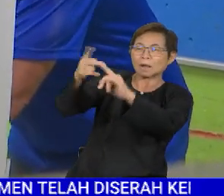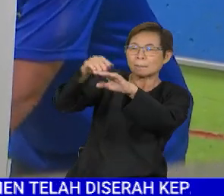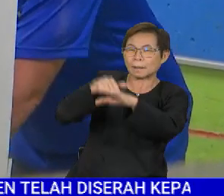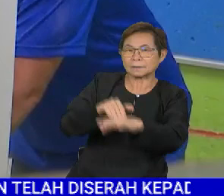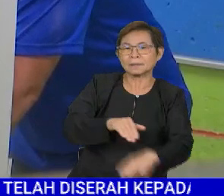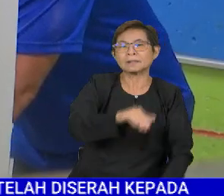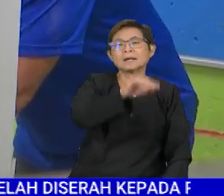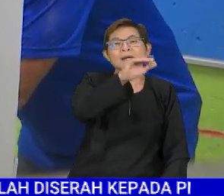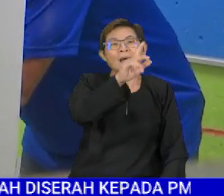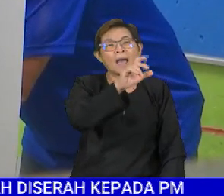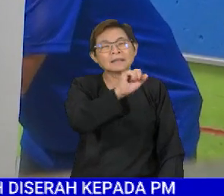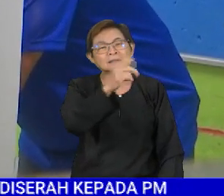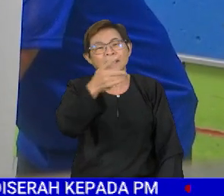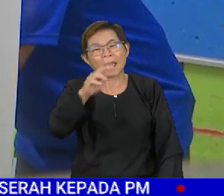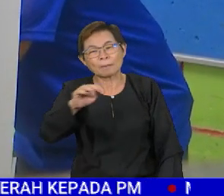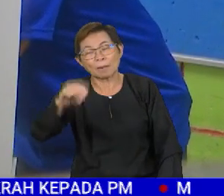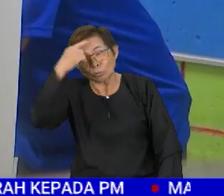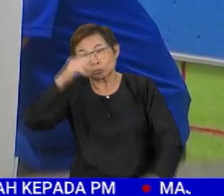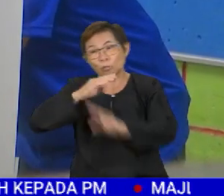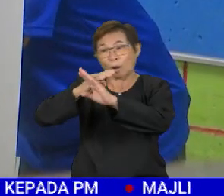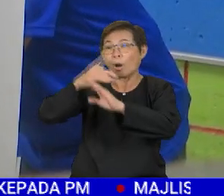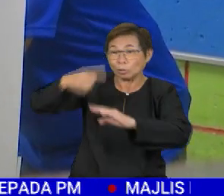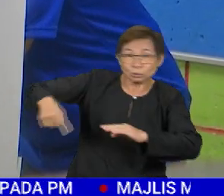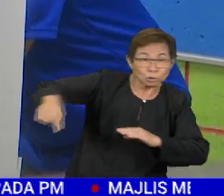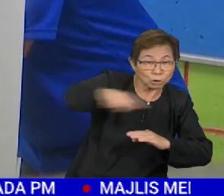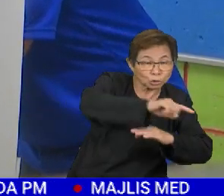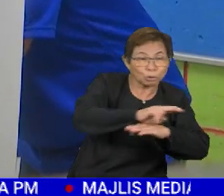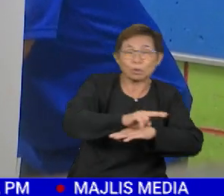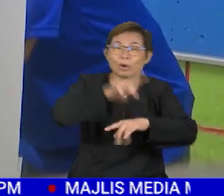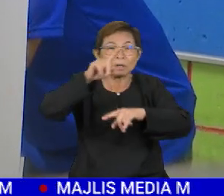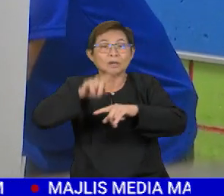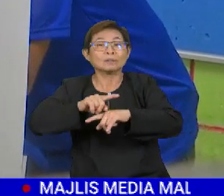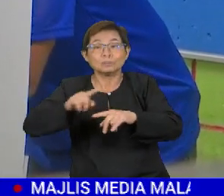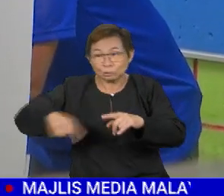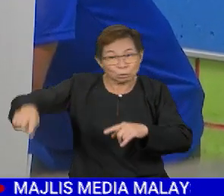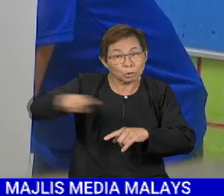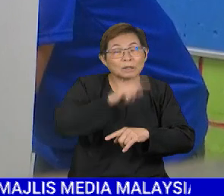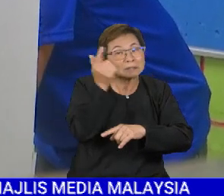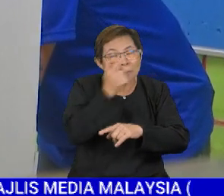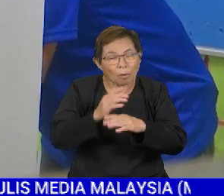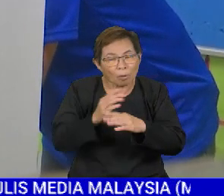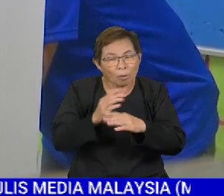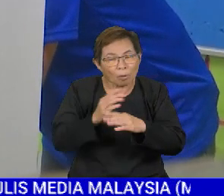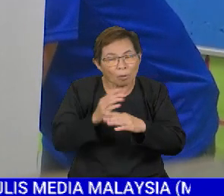komunikasi dan multimedia Malaysia untuk tujuan menghalang orang awam mengakses laman sesawang tersebut